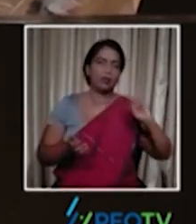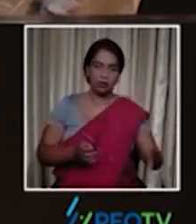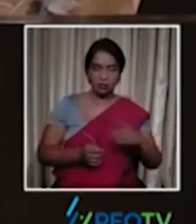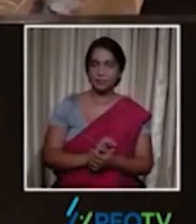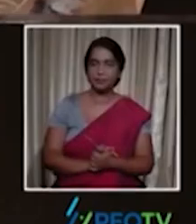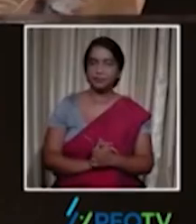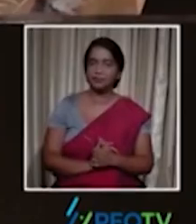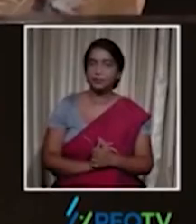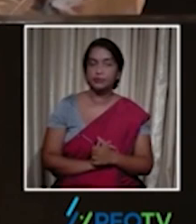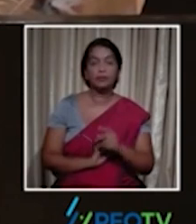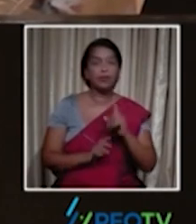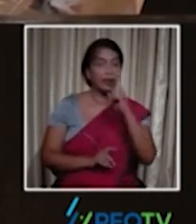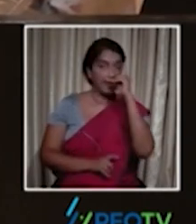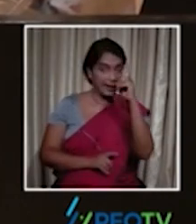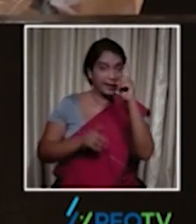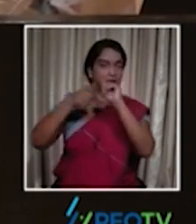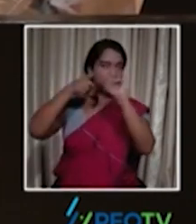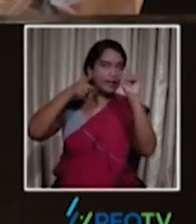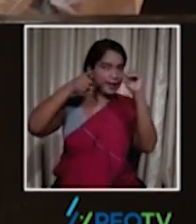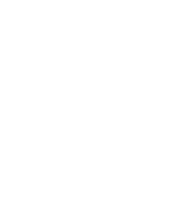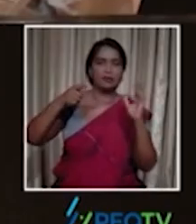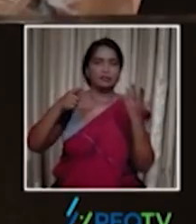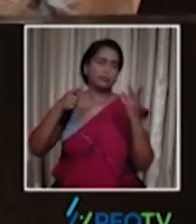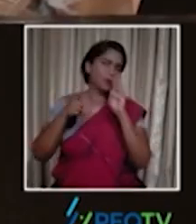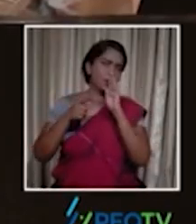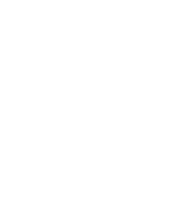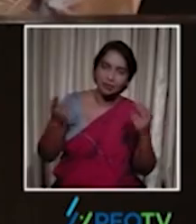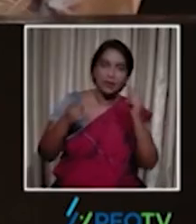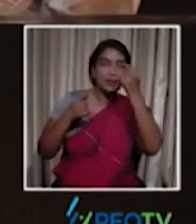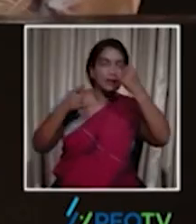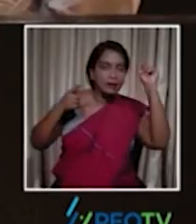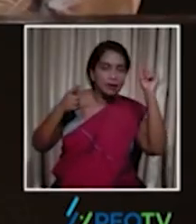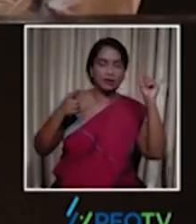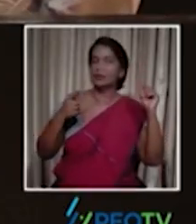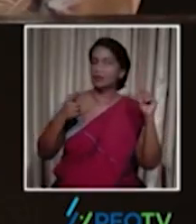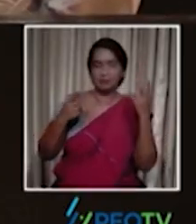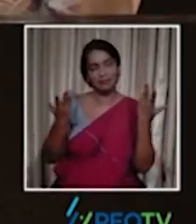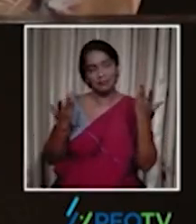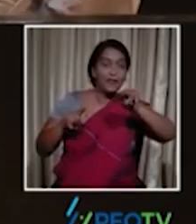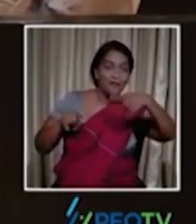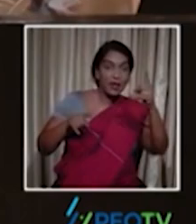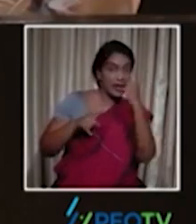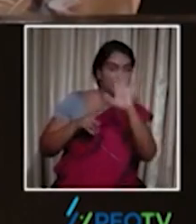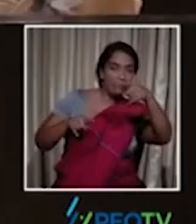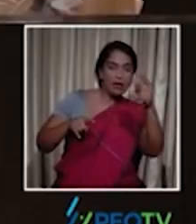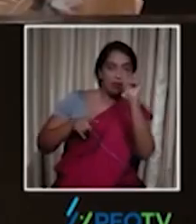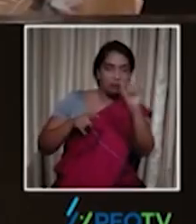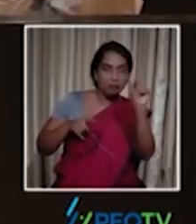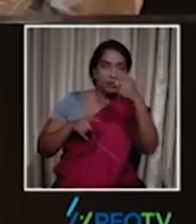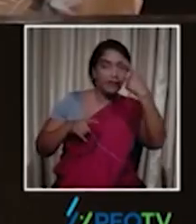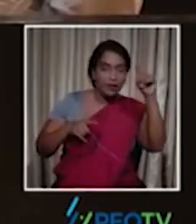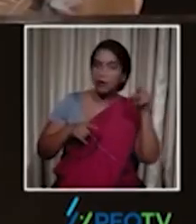ප්‍රකාශ කරන්න ඕන. එක ඉලක්කම හැර වෙනත් සලකුණක් කතිරයක් හරි ලකුණක් හරි වෙනත් සලකුණක් යෙදුව හොත්